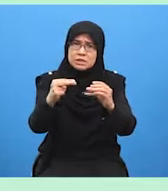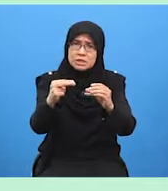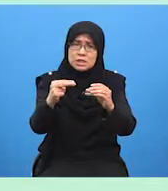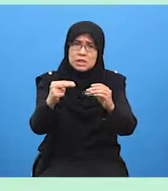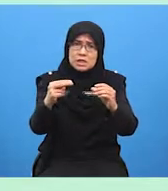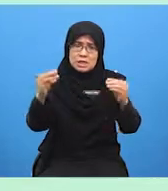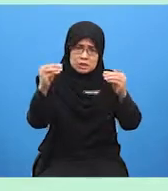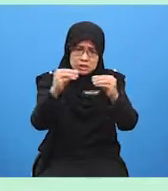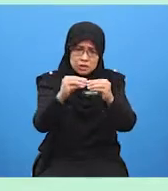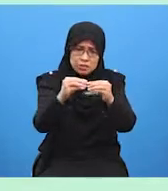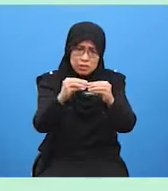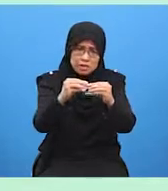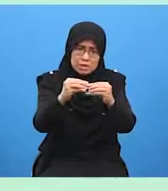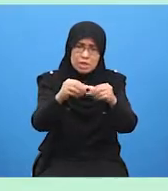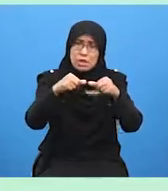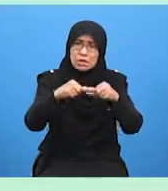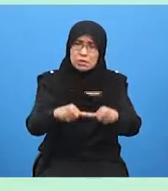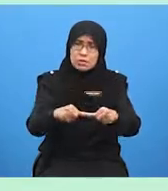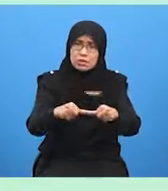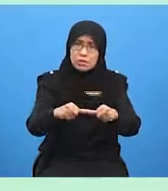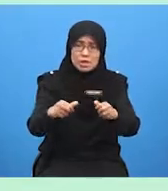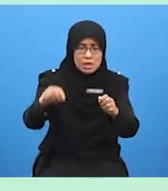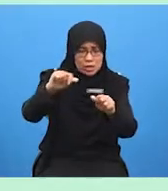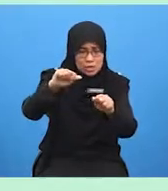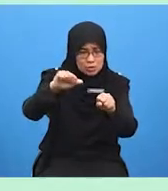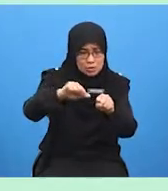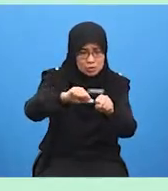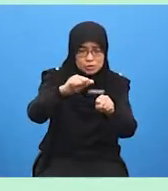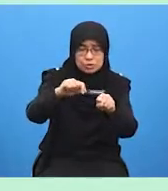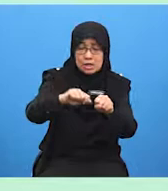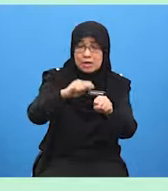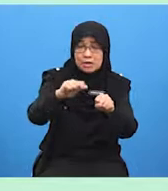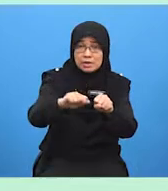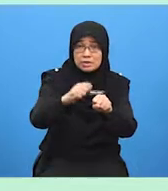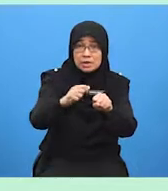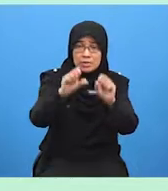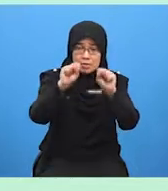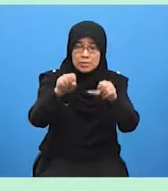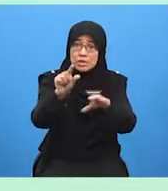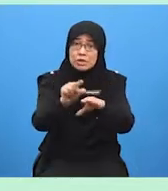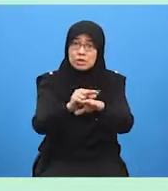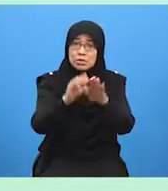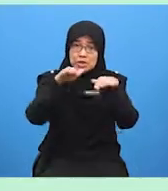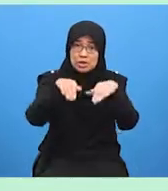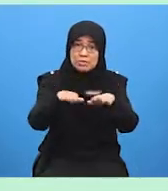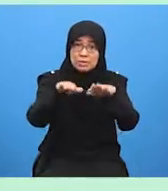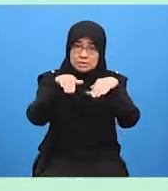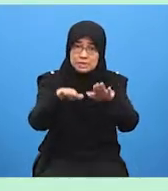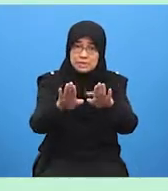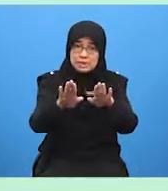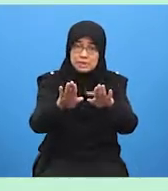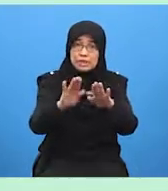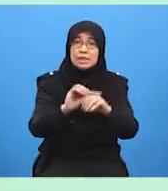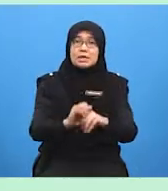pula boleh dihasilkan secara jahitan tangan ataupun mesin sulam. Pelbagai jenis sulaman